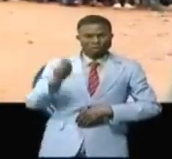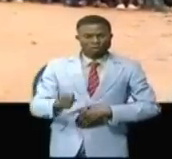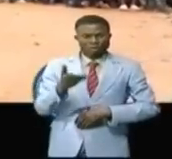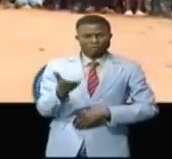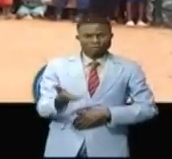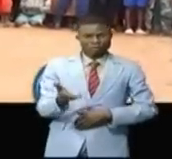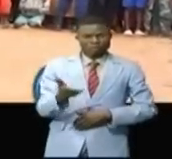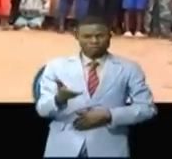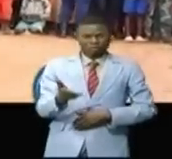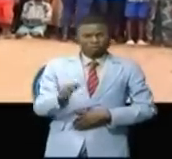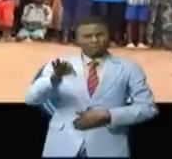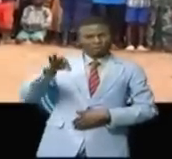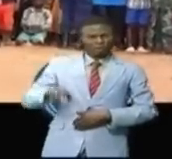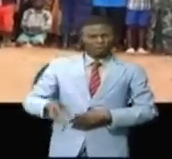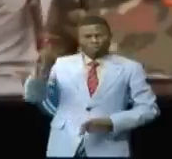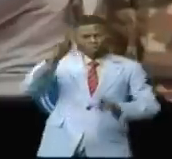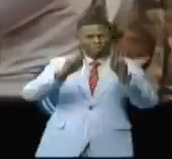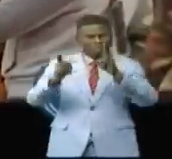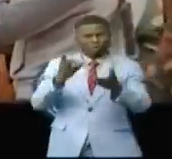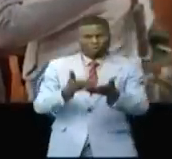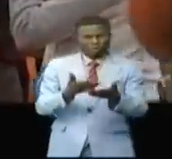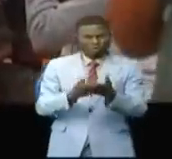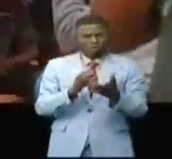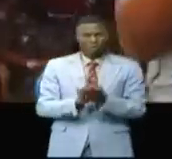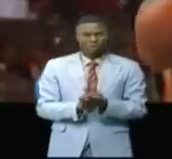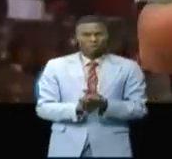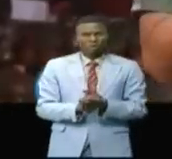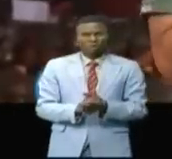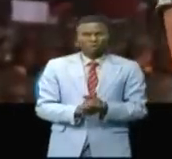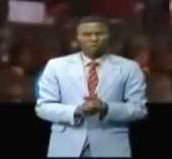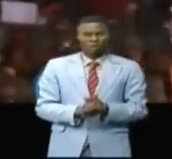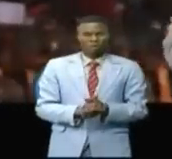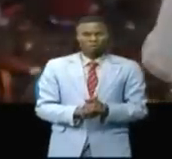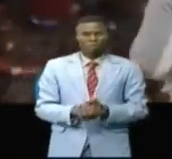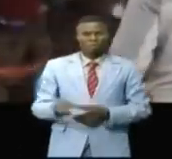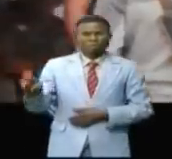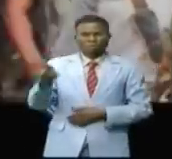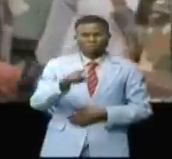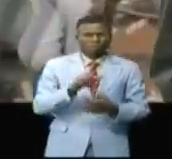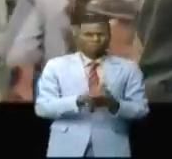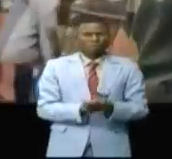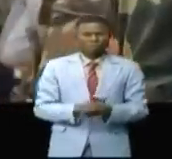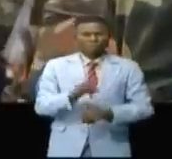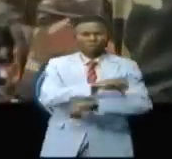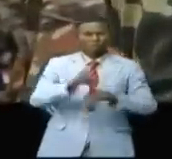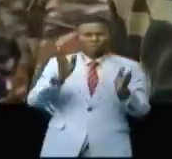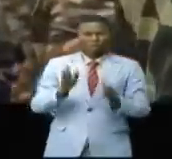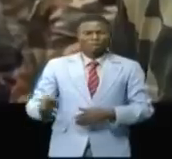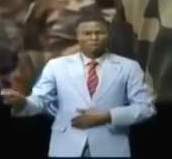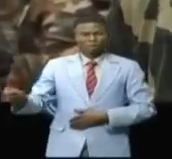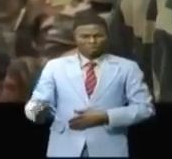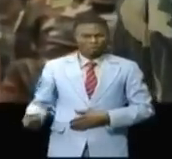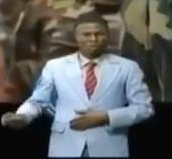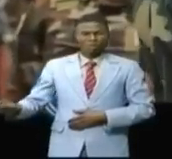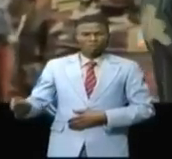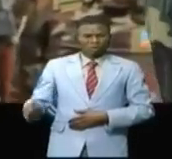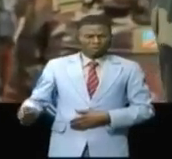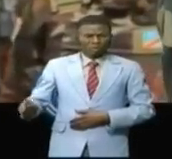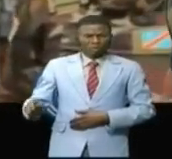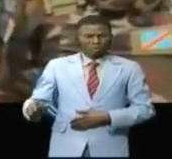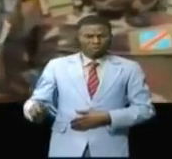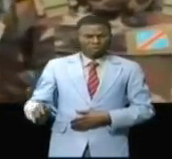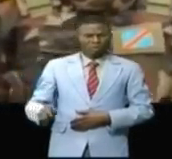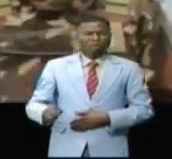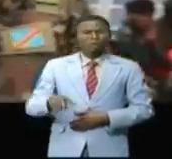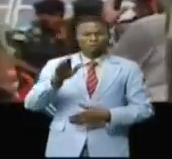du bien être de ses administrés ati funky l'administrateur du territoire vous avez